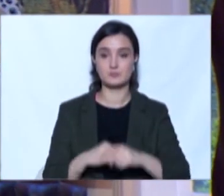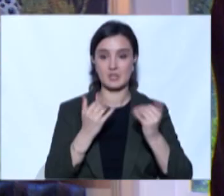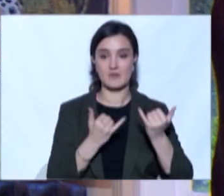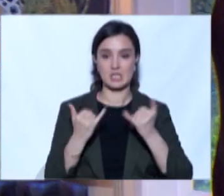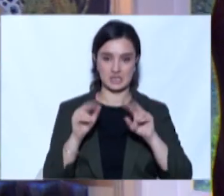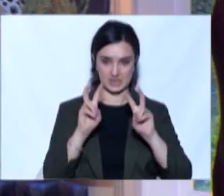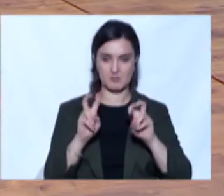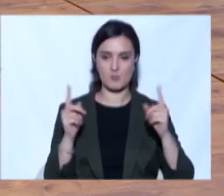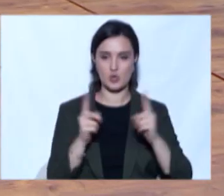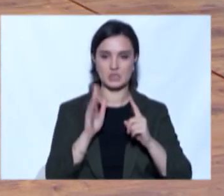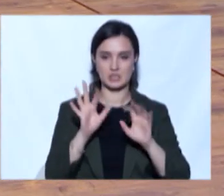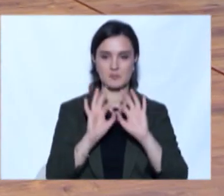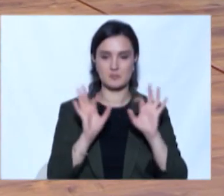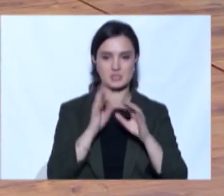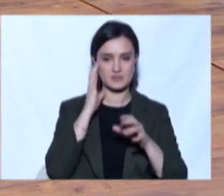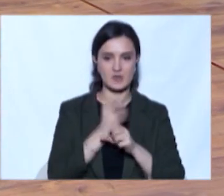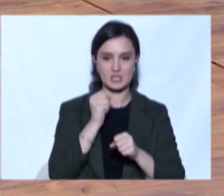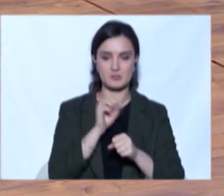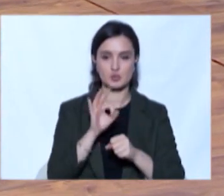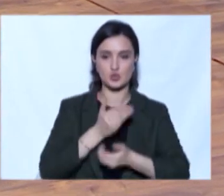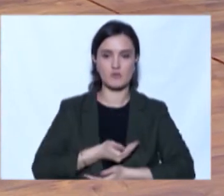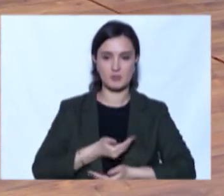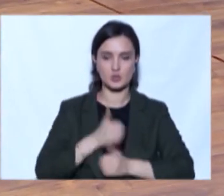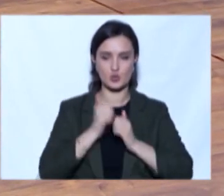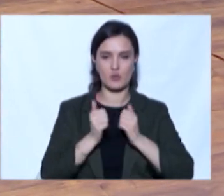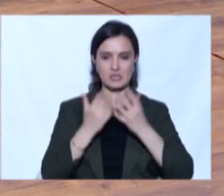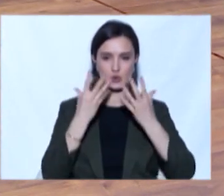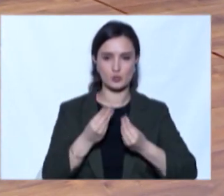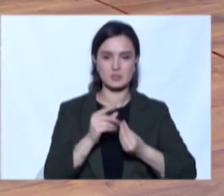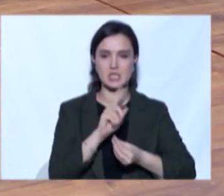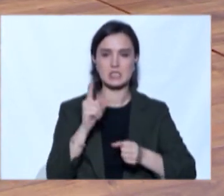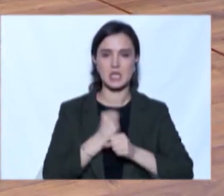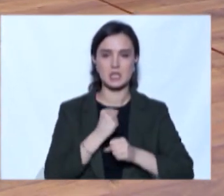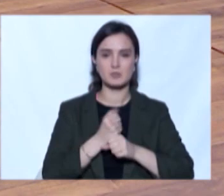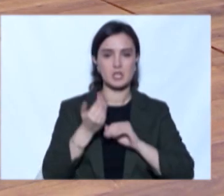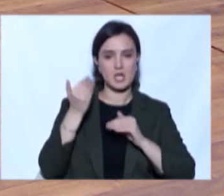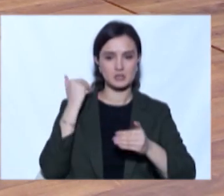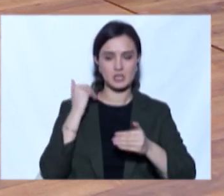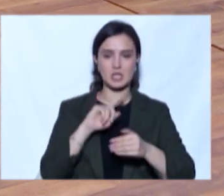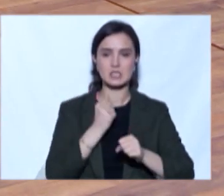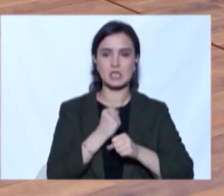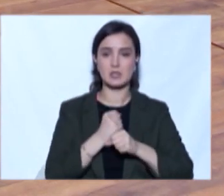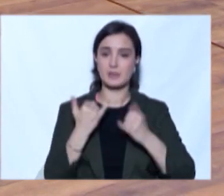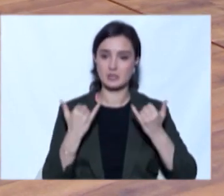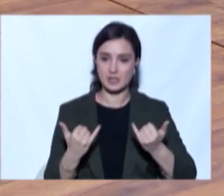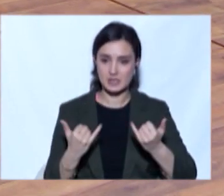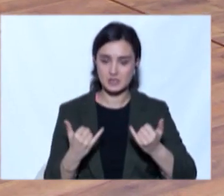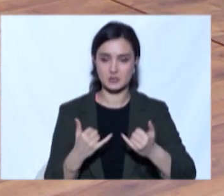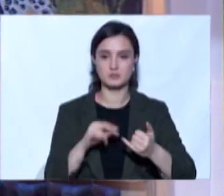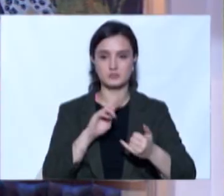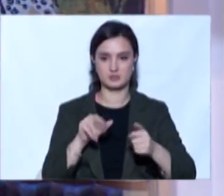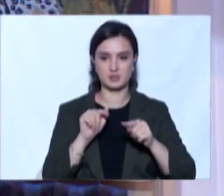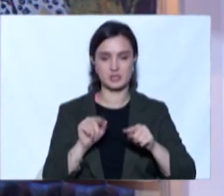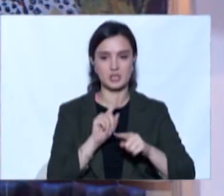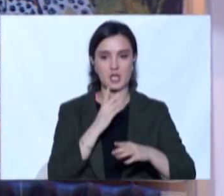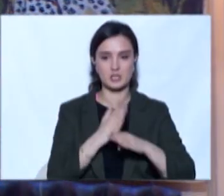დღევანდელი თემა მოკლედ შეეხება სვანების ცხოვრებაზე, ყოველდღიურობაზე, რასაკეთებდნენ ადრე, რასაკეთებენ დღეს და